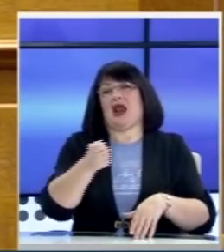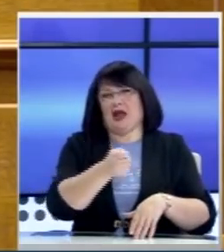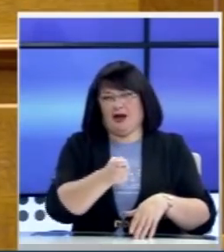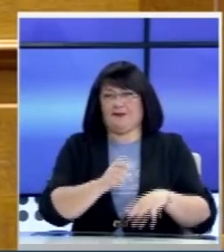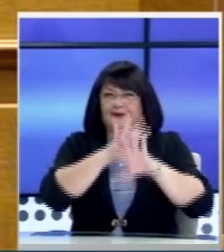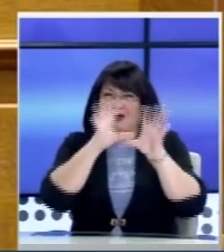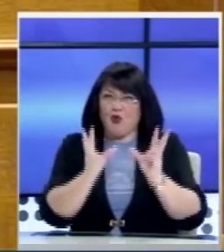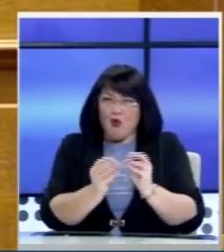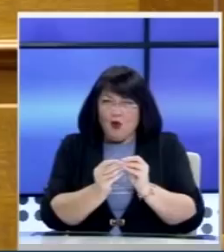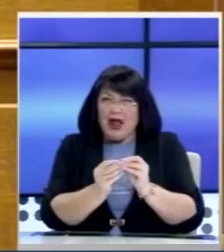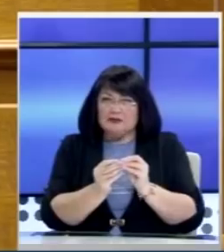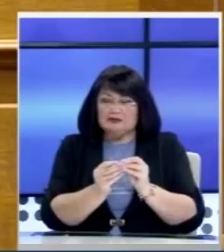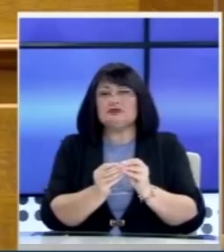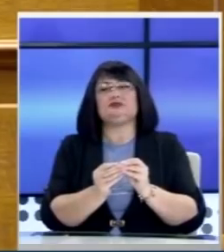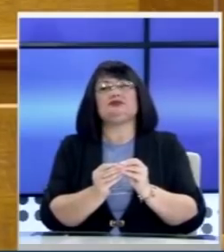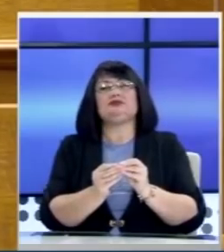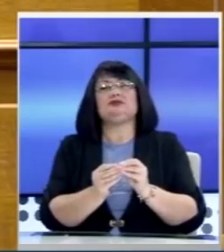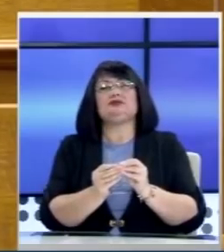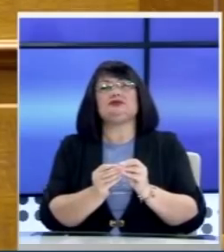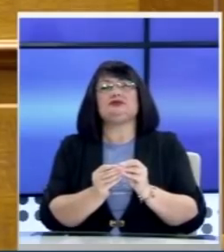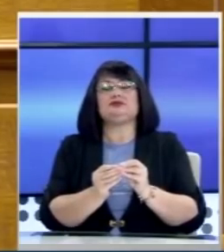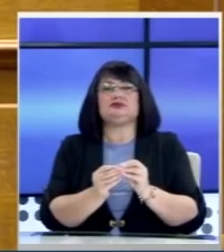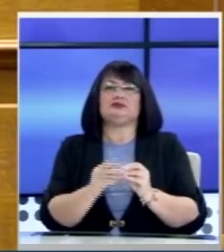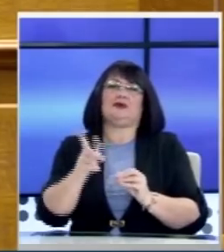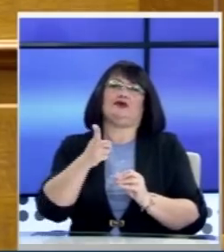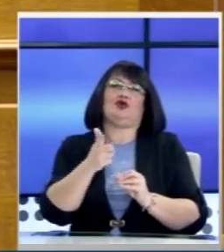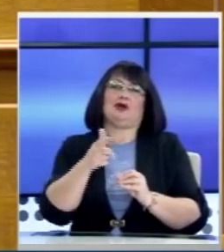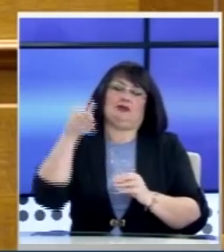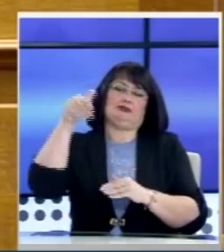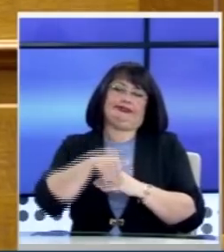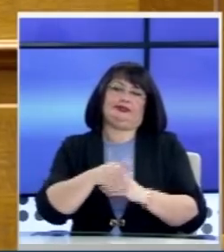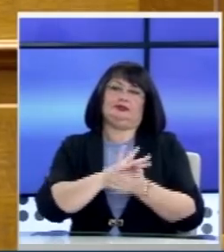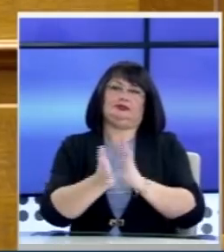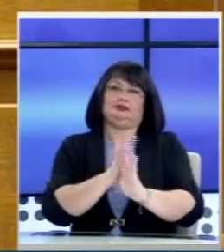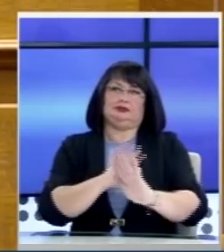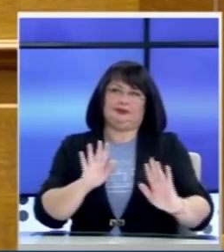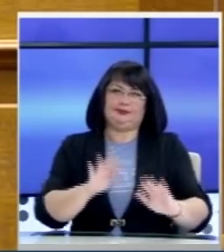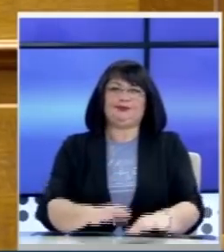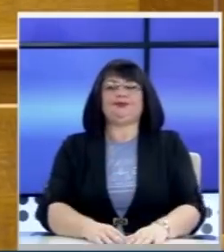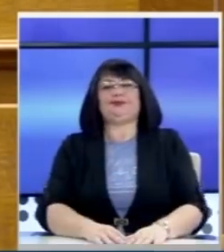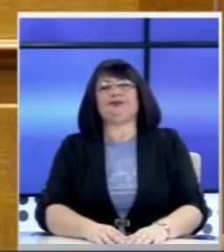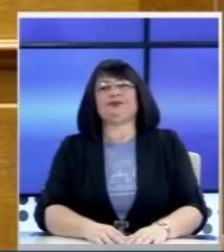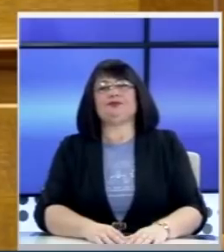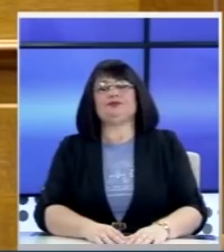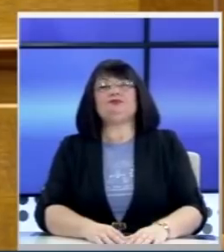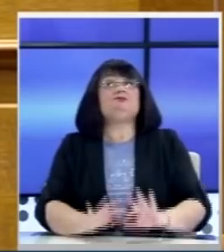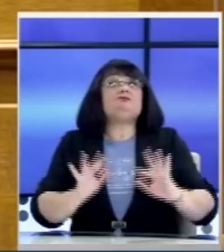για όλες αυτές τις περιπτώσεις θα μπορεί να κηρύσσεται πτώχευση φυσικού προσώπου. Γιατί όμως αλήθεια